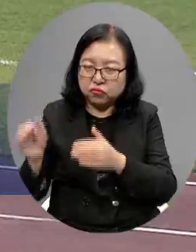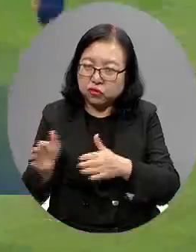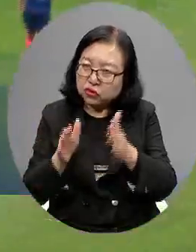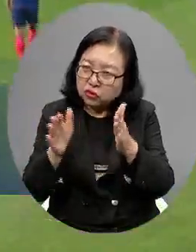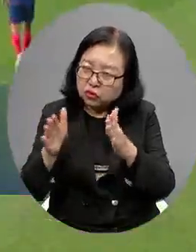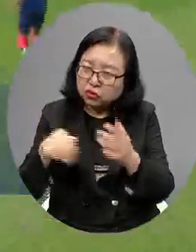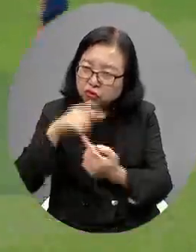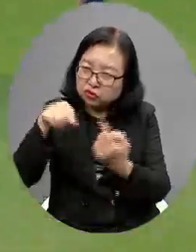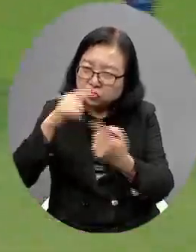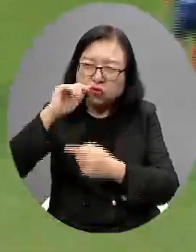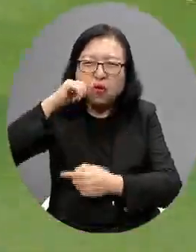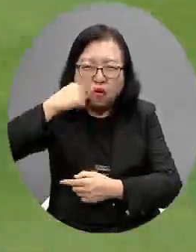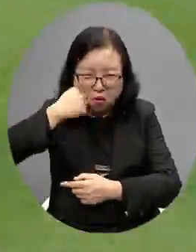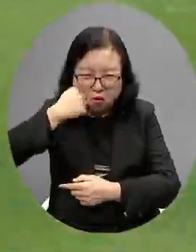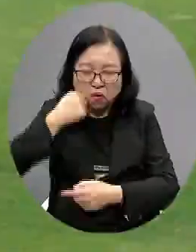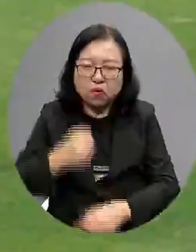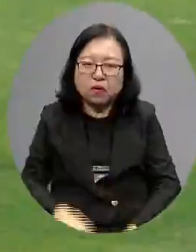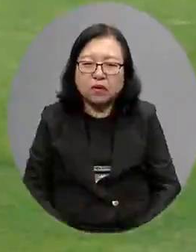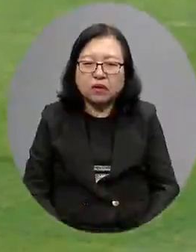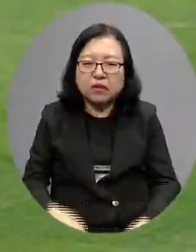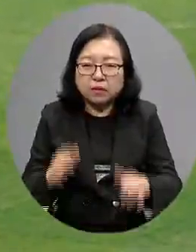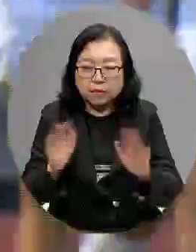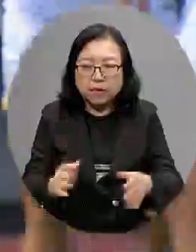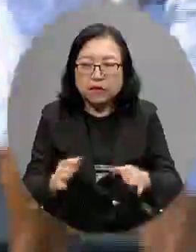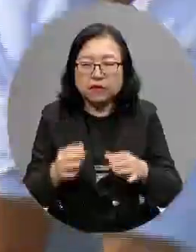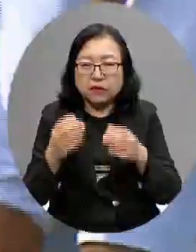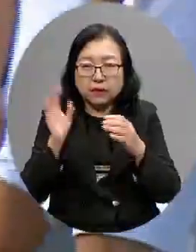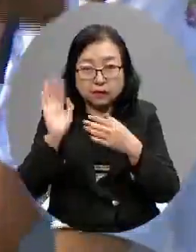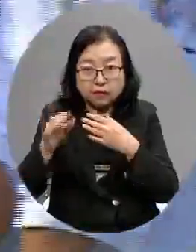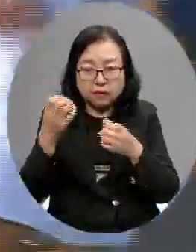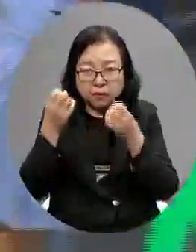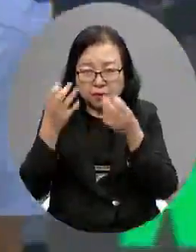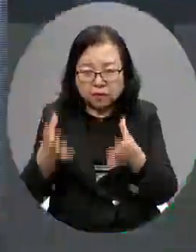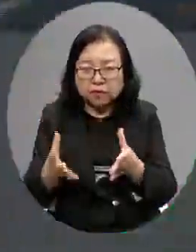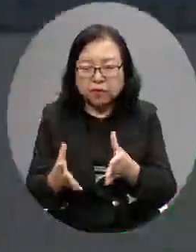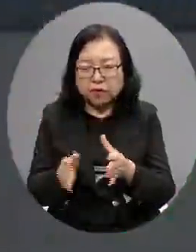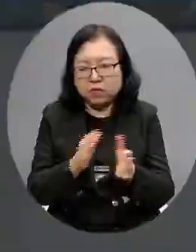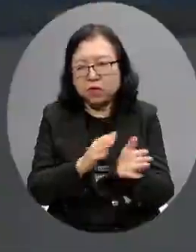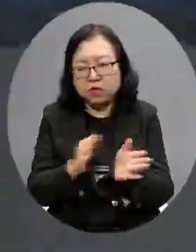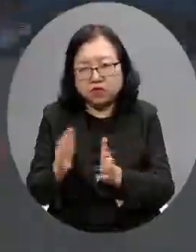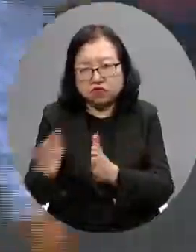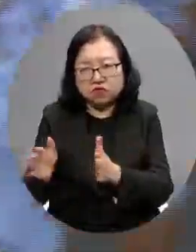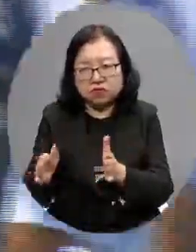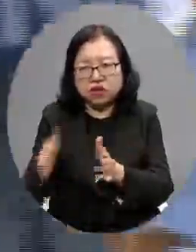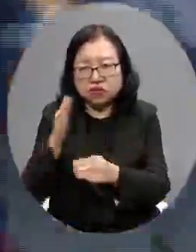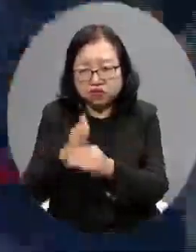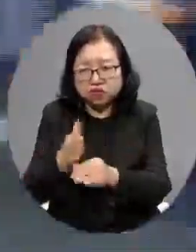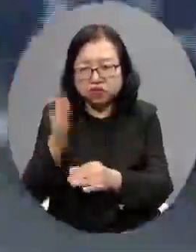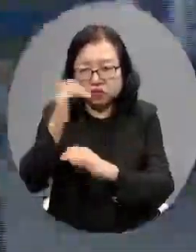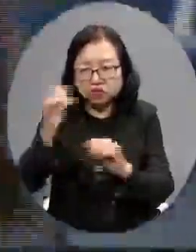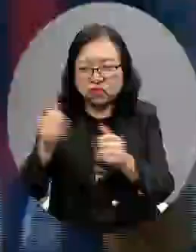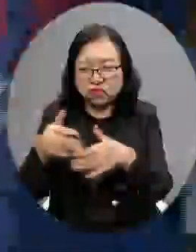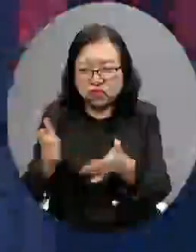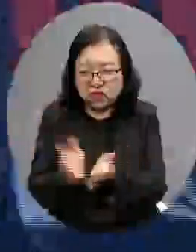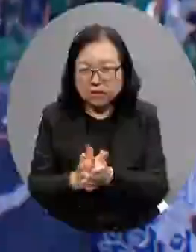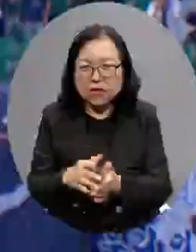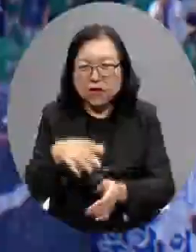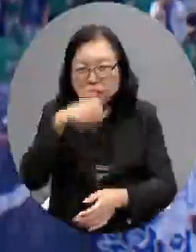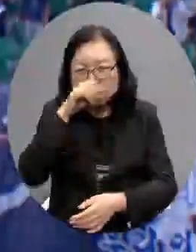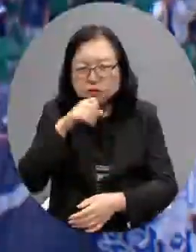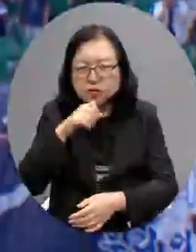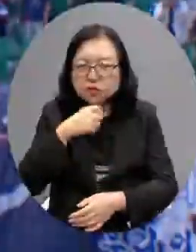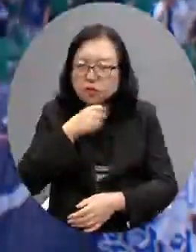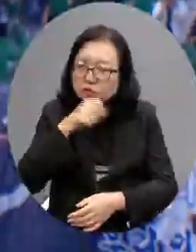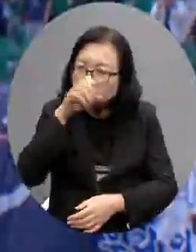때문에 시즌 종료와 함께 시즌 구상에 들어간 북청주 FC 진 표 선수단 구성과